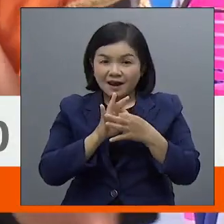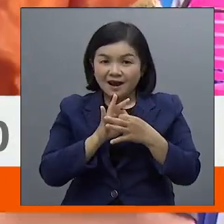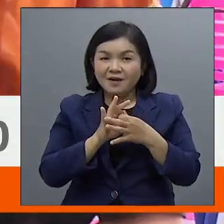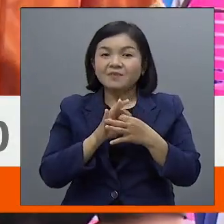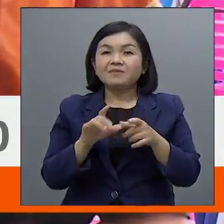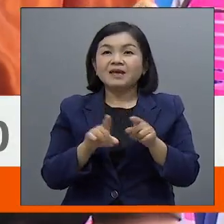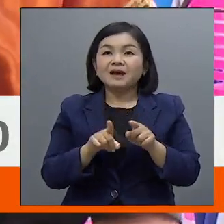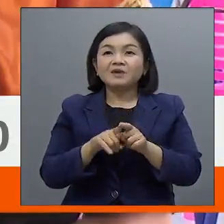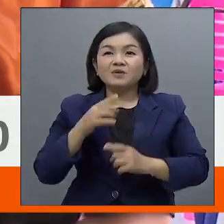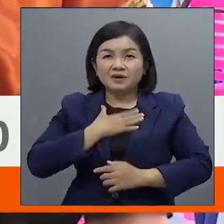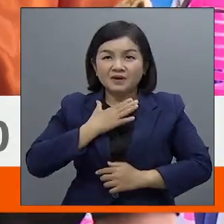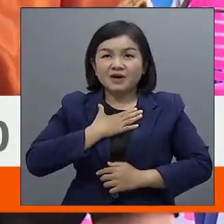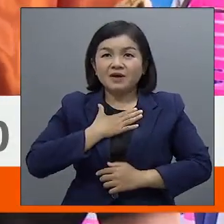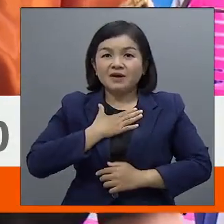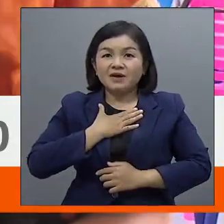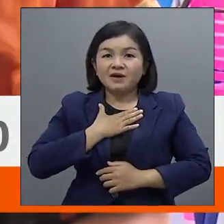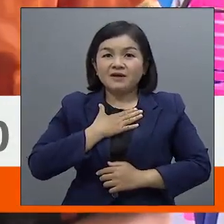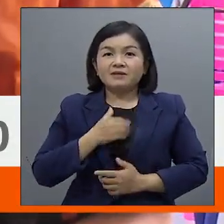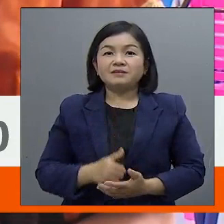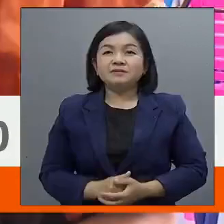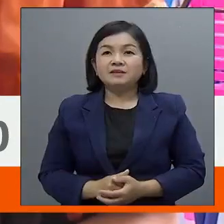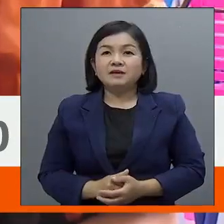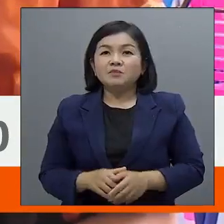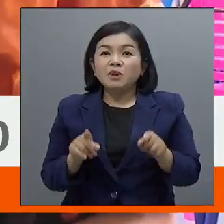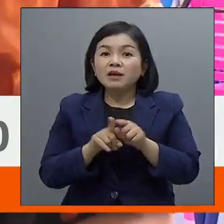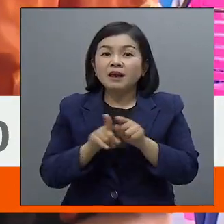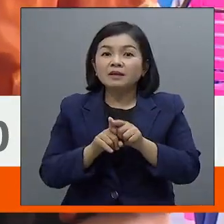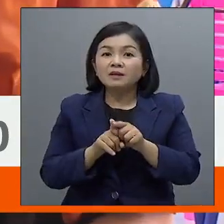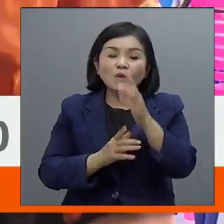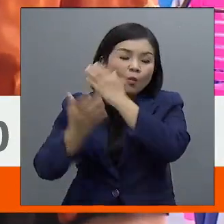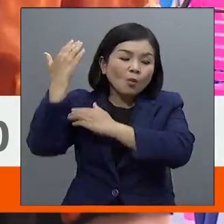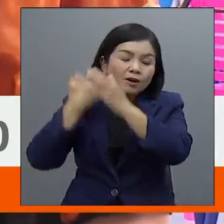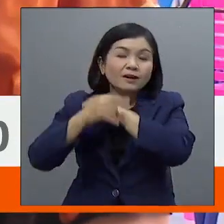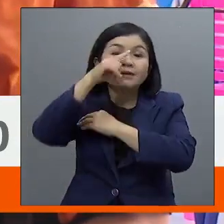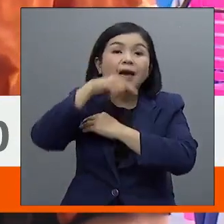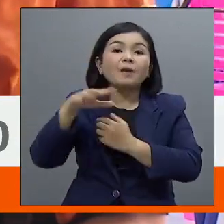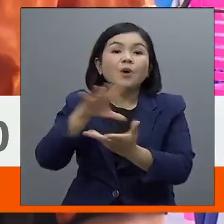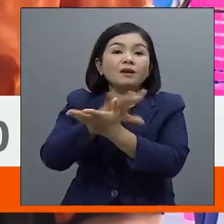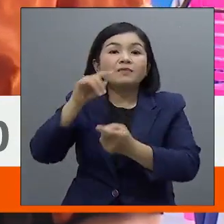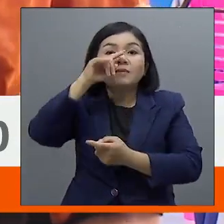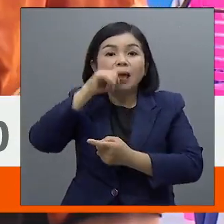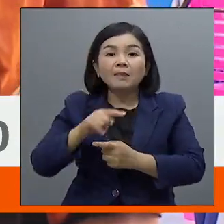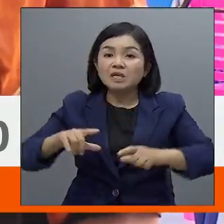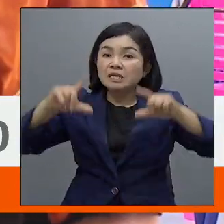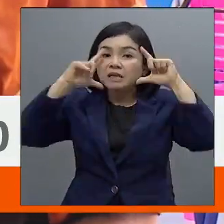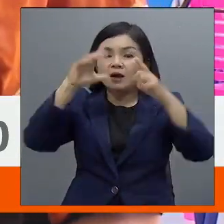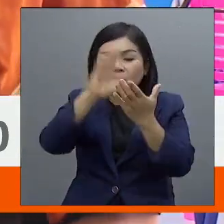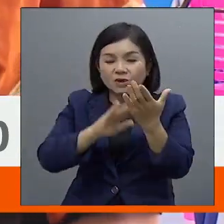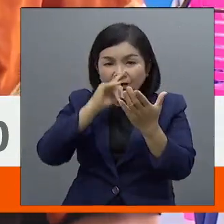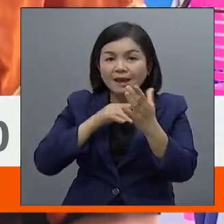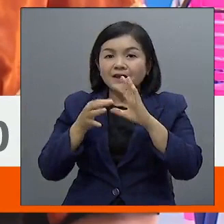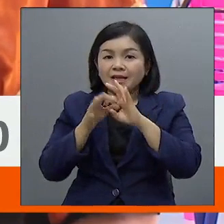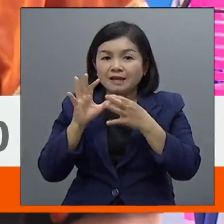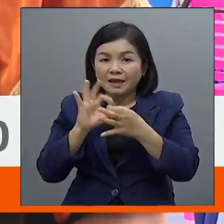แล้วก็มันก็เท่ากันแล้วผมว่ามันอนุรักษ์ไว้ครับเพราะกีฬาเนี่ยมันเป็นกีฬาสร้างชาติมันเป็นกีฬาตั้งแ